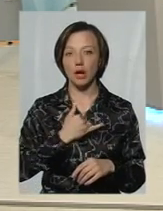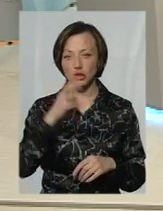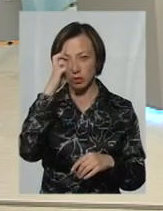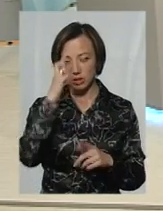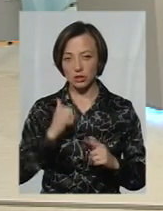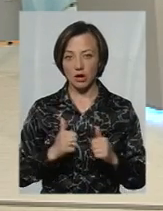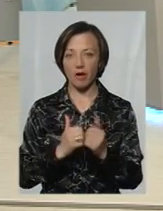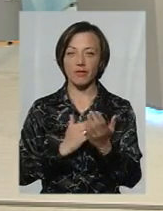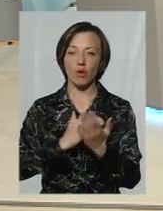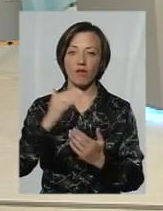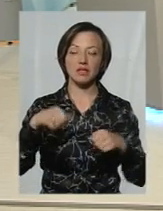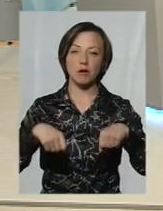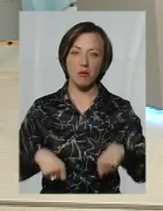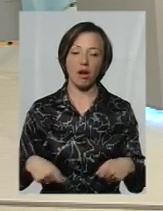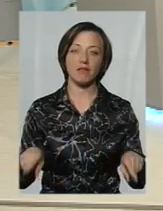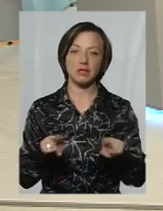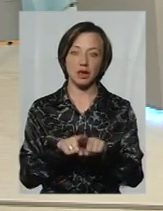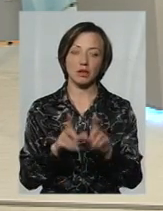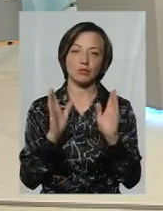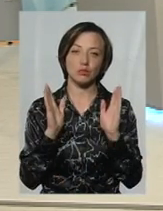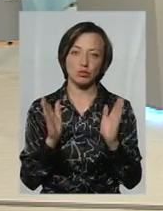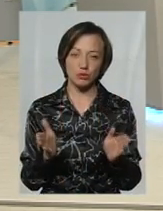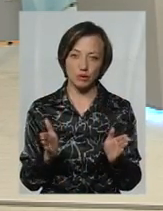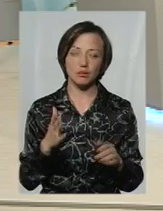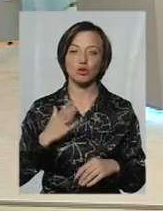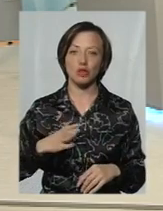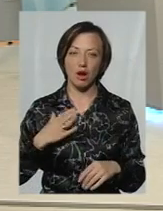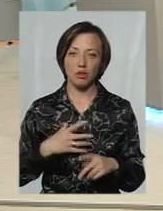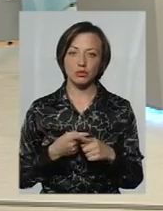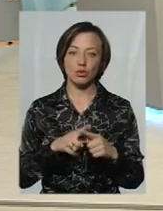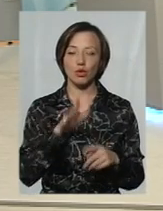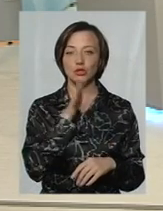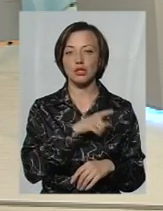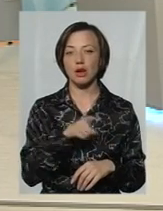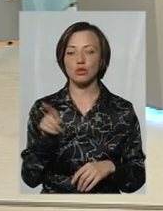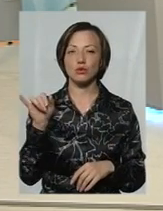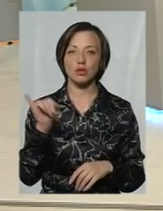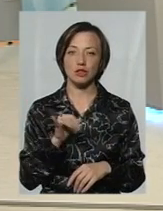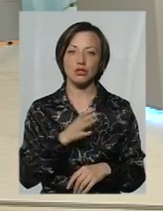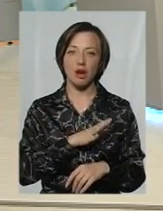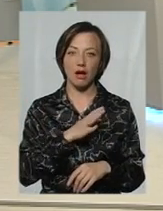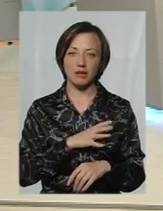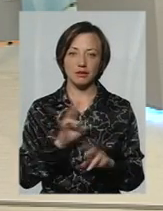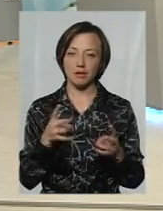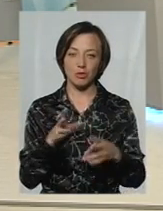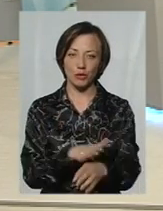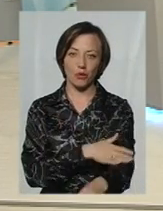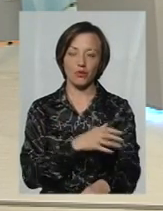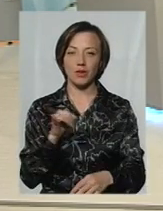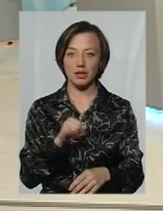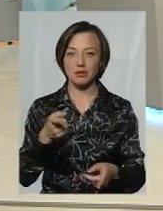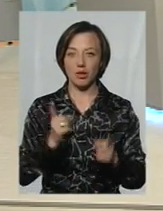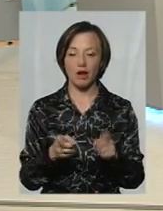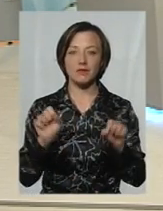державі верховенство права таки буде, ми дочекаємося того часу і чекати доведеться недовго, і ми